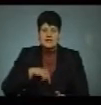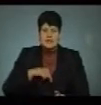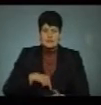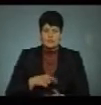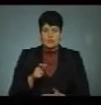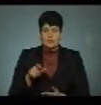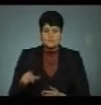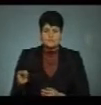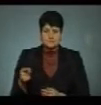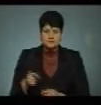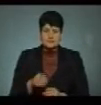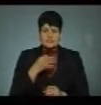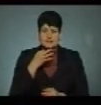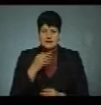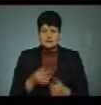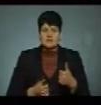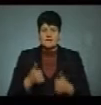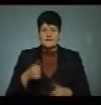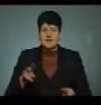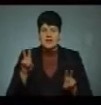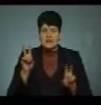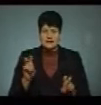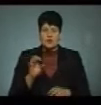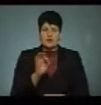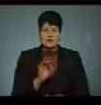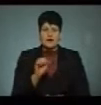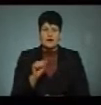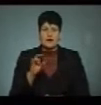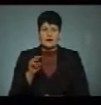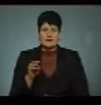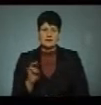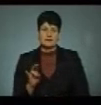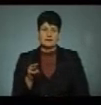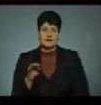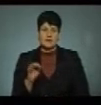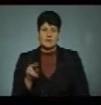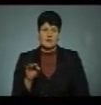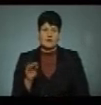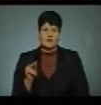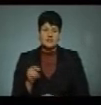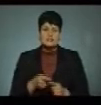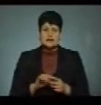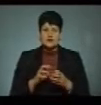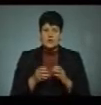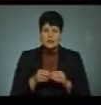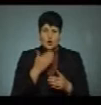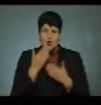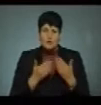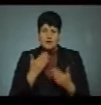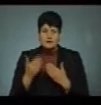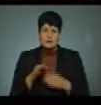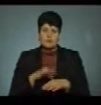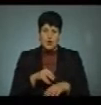презентував керівник соціологічної групи «Рейтинг» Олексій Антипович. За його словами, це результати опитування, яке проводили протягом лютого цього